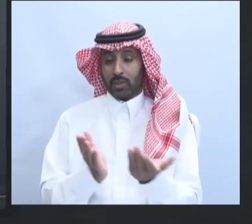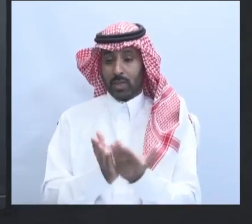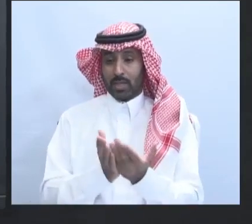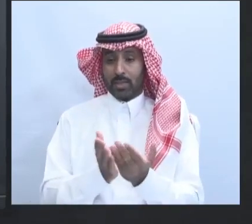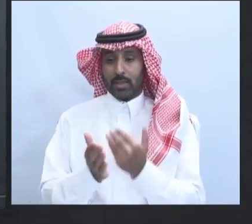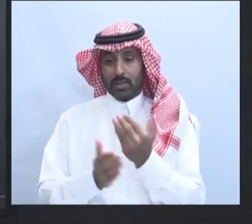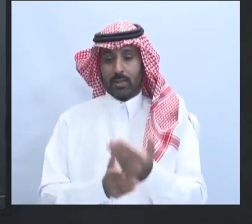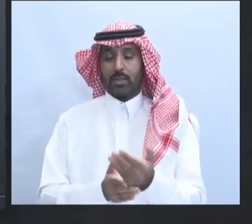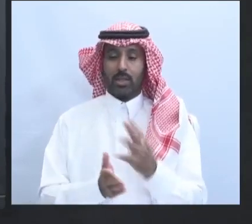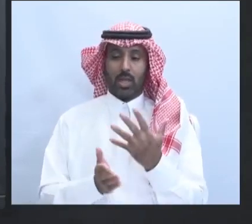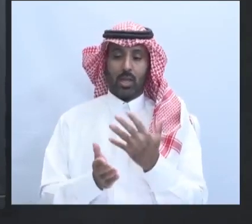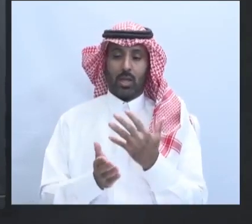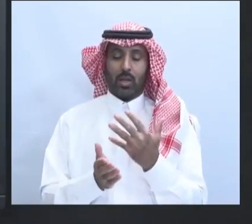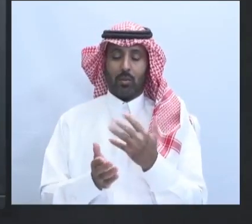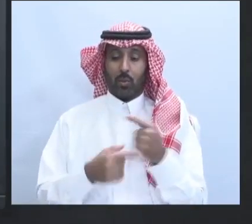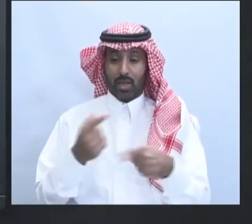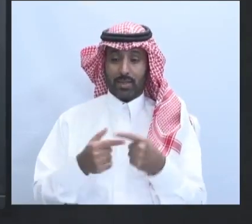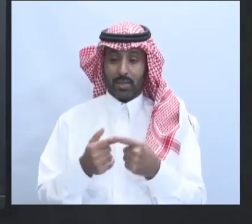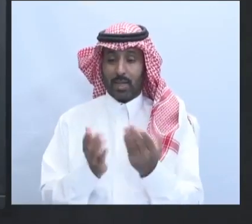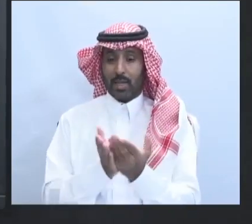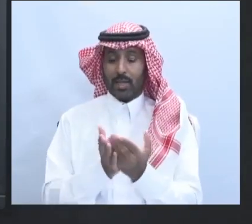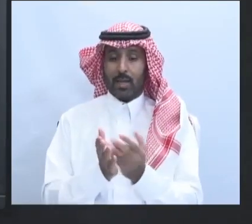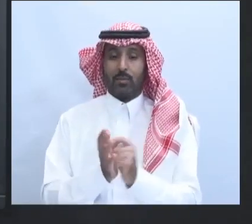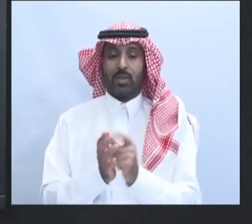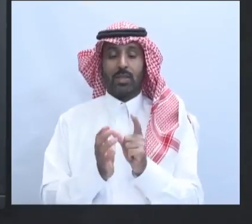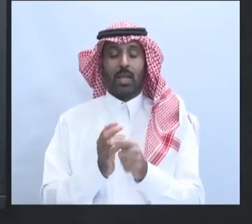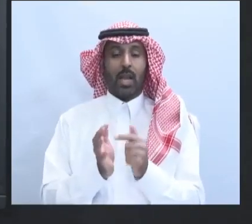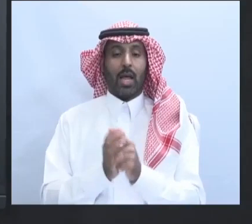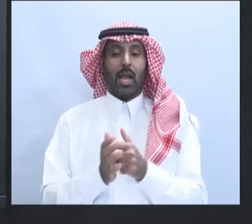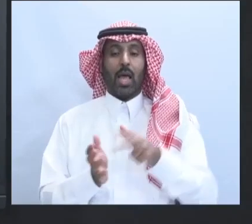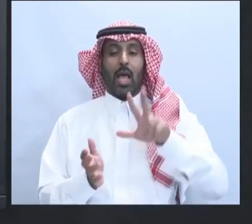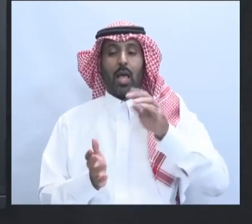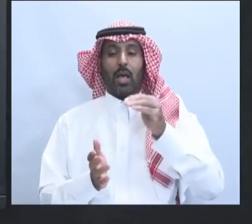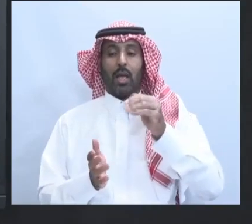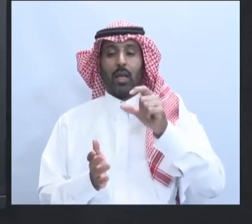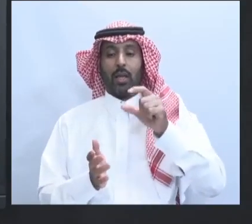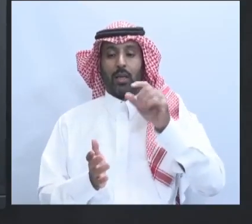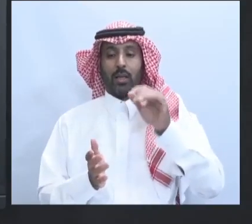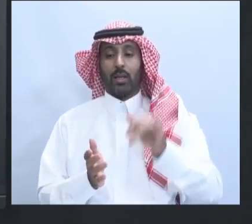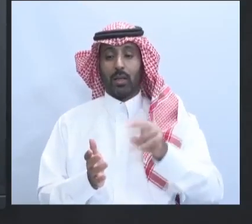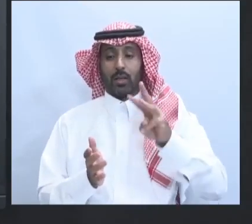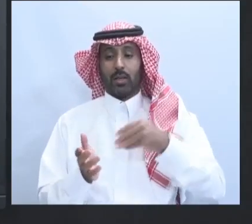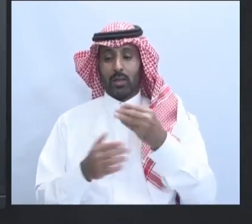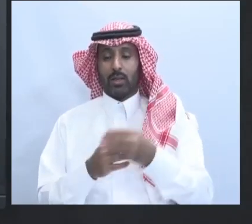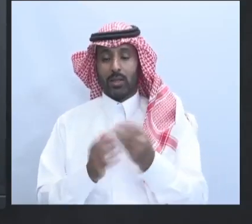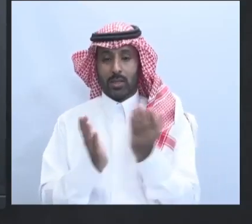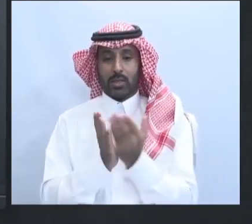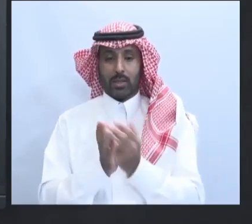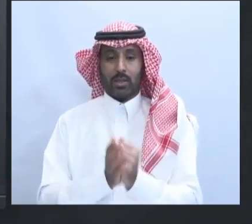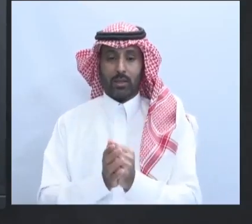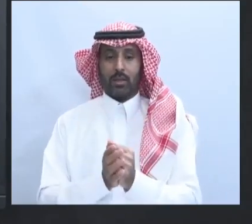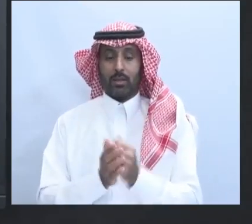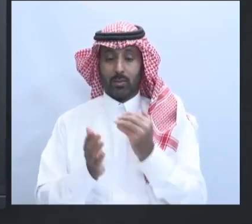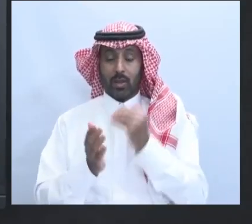بكم معنا في درس متعلق بمصطلح الحديث درسنا باذن الله تعالى في غايه الاهميه متعلق